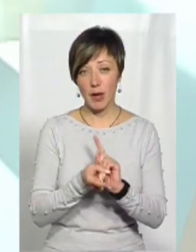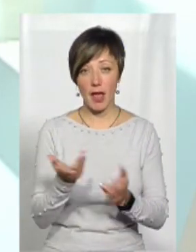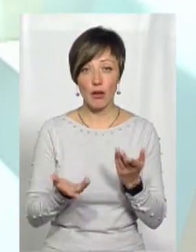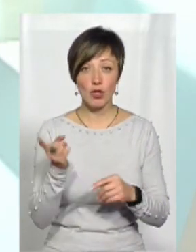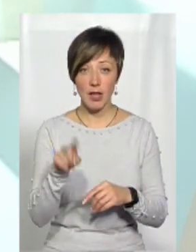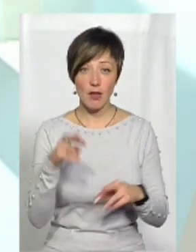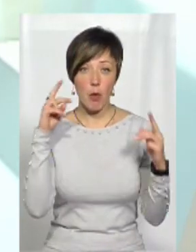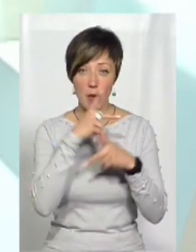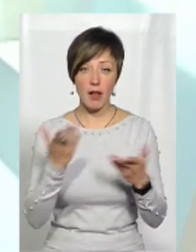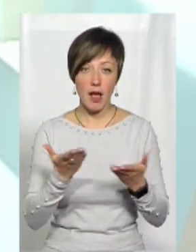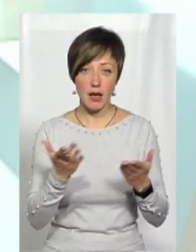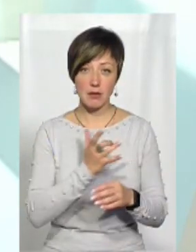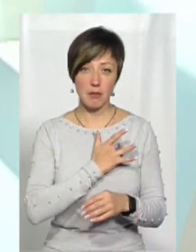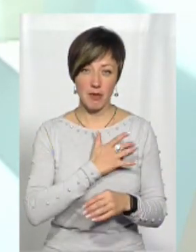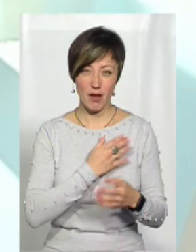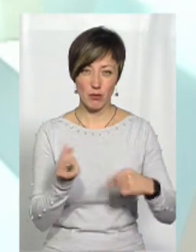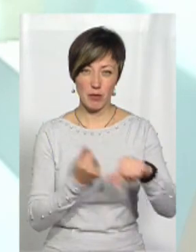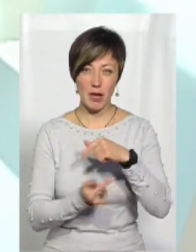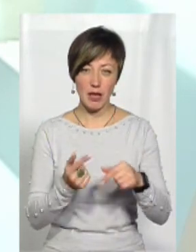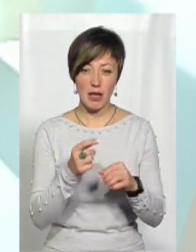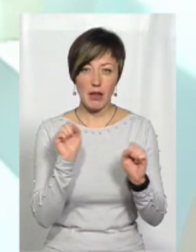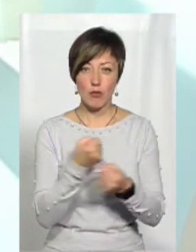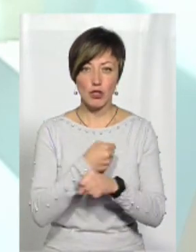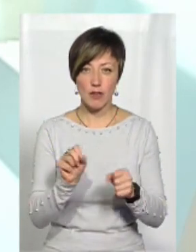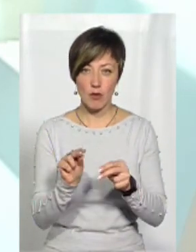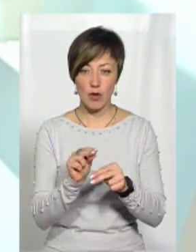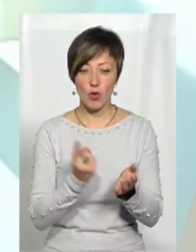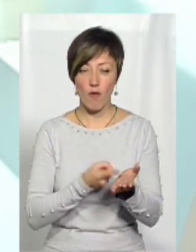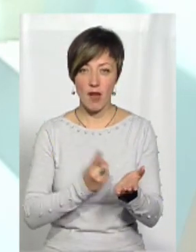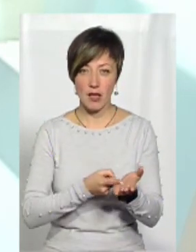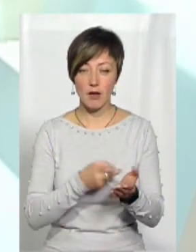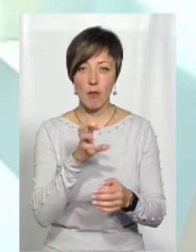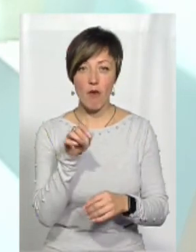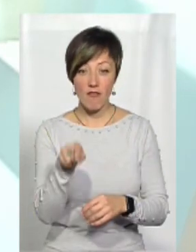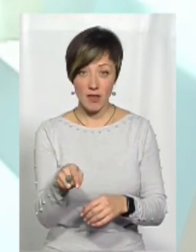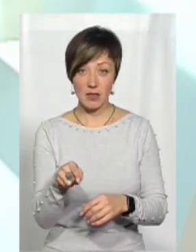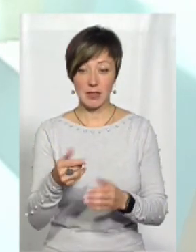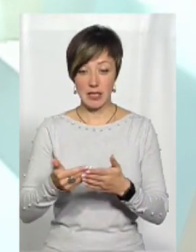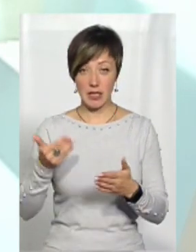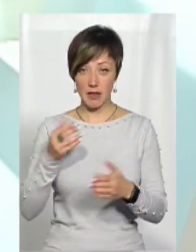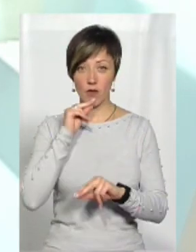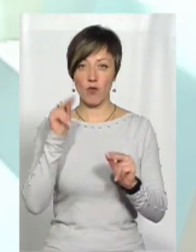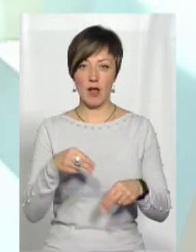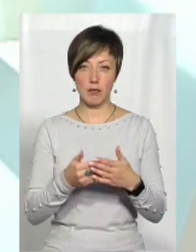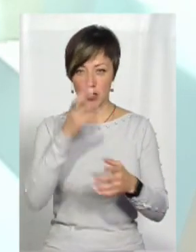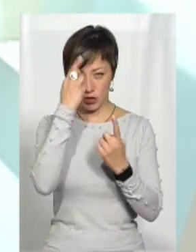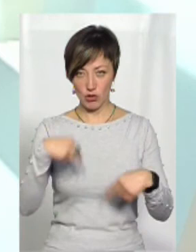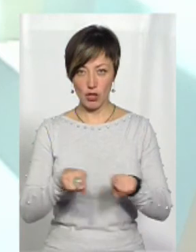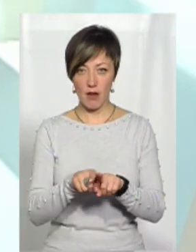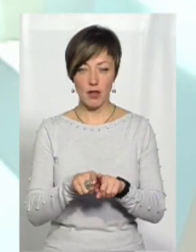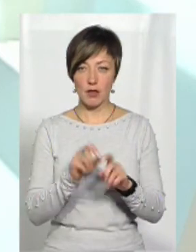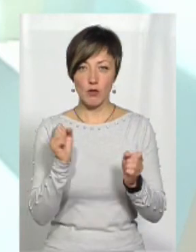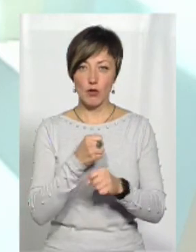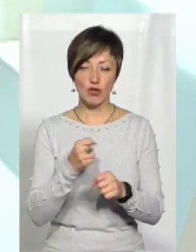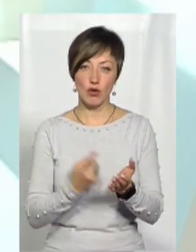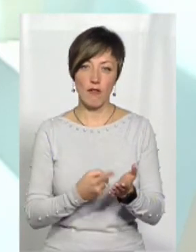якщо навіть і помилка якась приватного підприємця, її не можна буде ніяким чином доказати, бо він же заздалегідь винуватий перед державою. Не